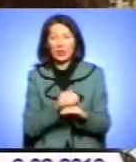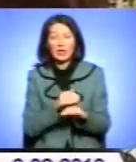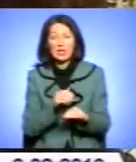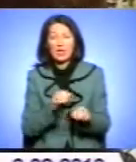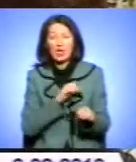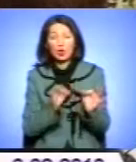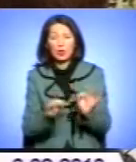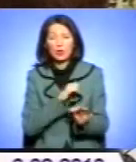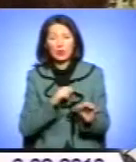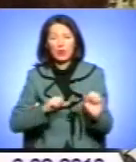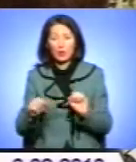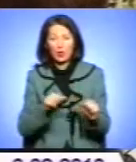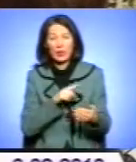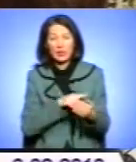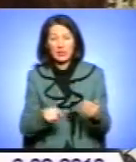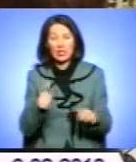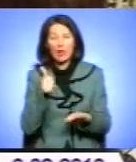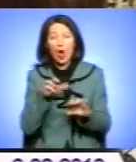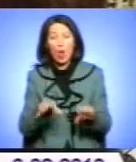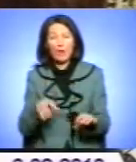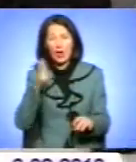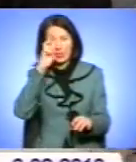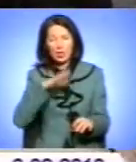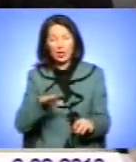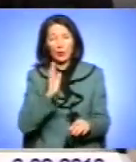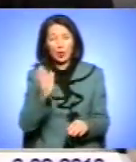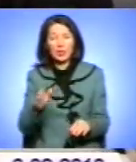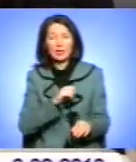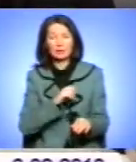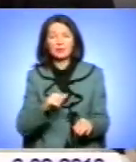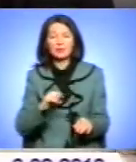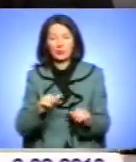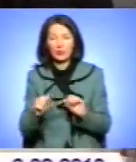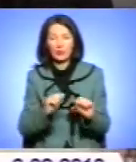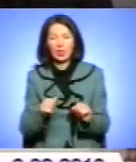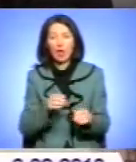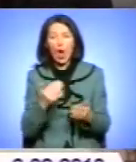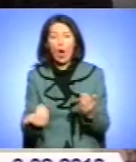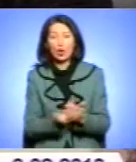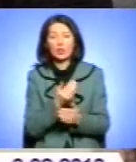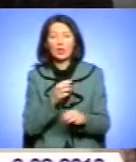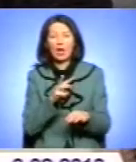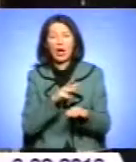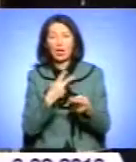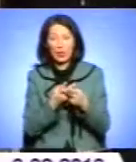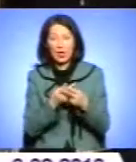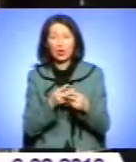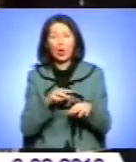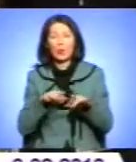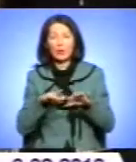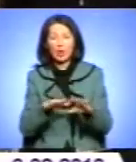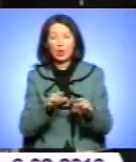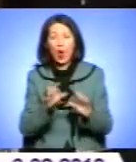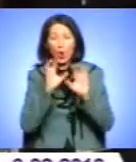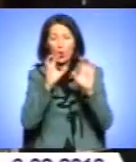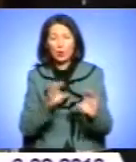самоврядування. Відзначив глава держави і прогрес у реформуванні правоохоронної системи, зокрема, оновлення кримінального процесуального кодексу та закон щодо діяльності